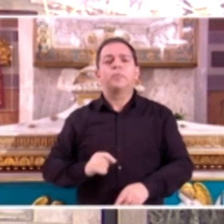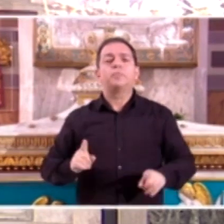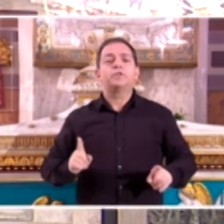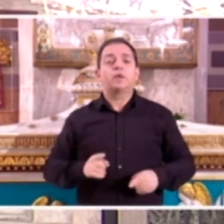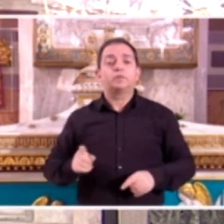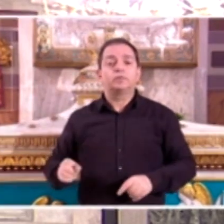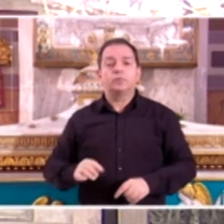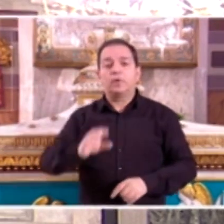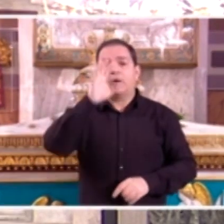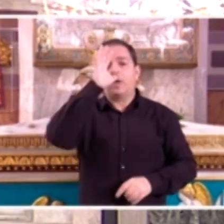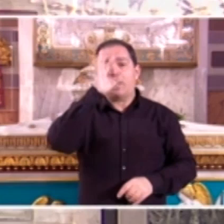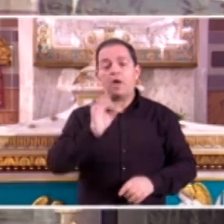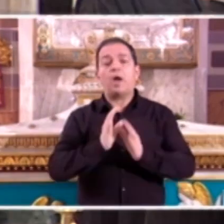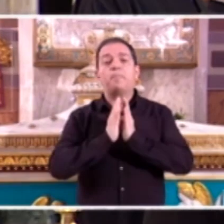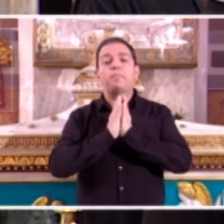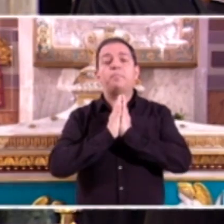αιώνων.